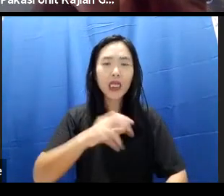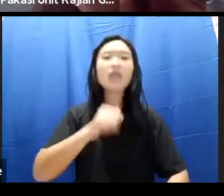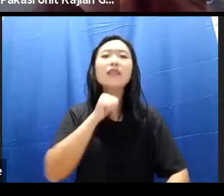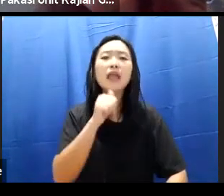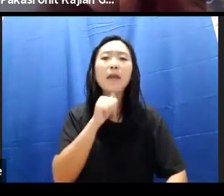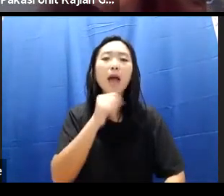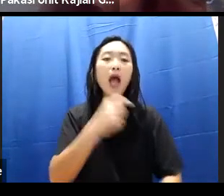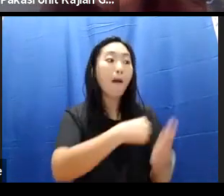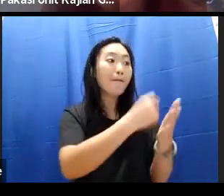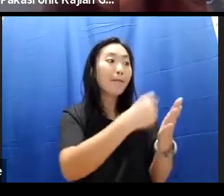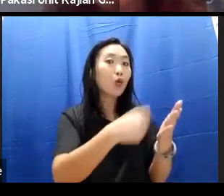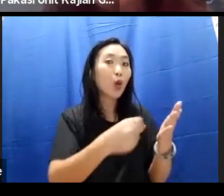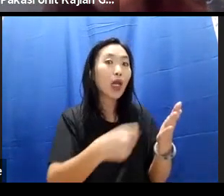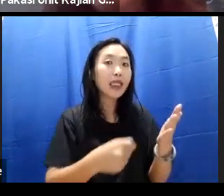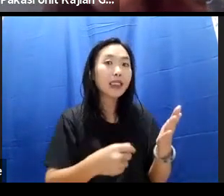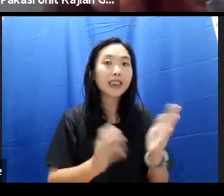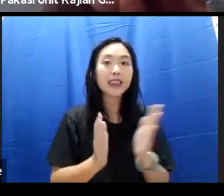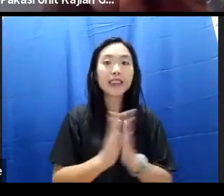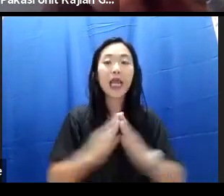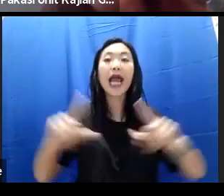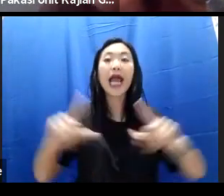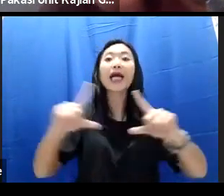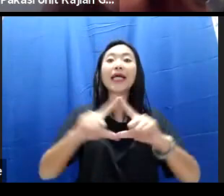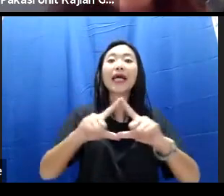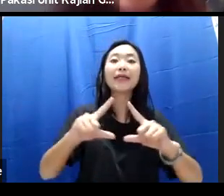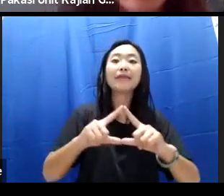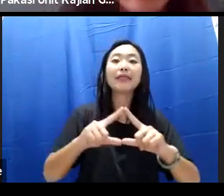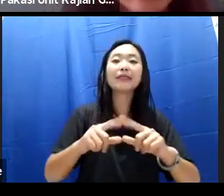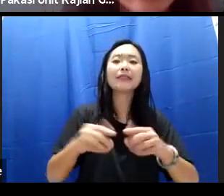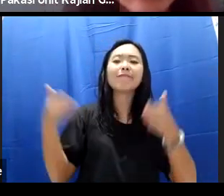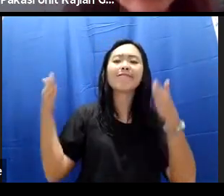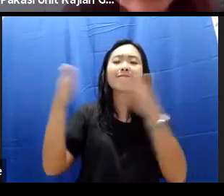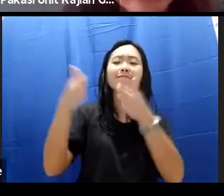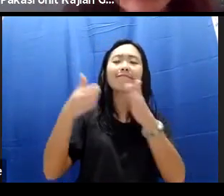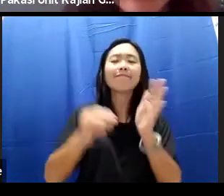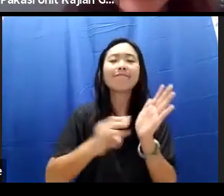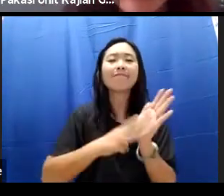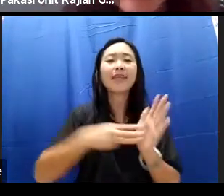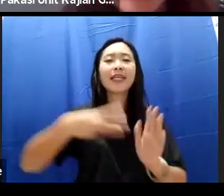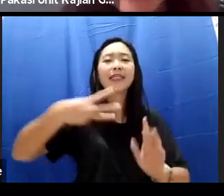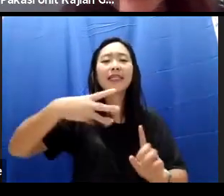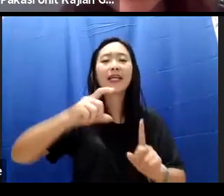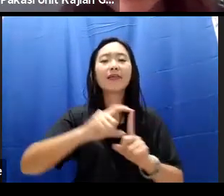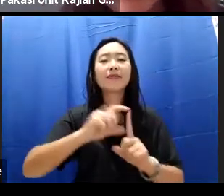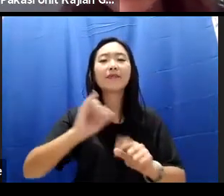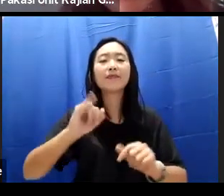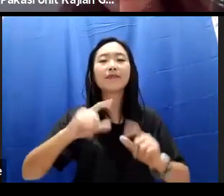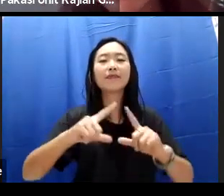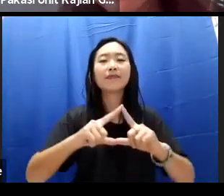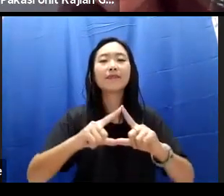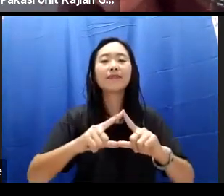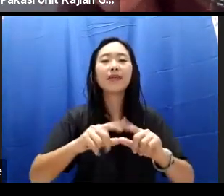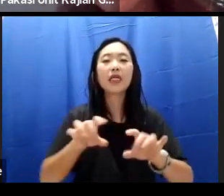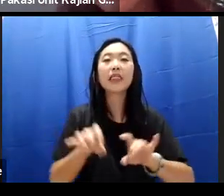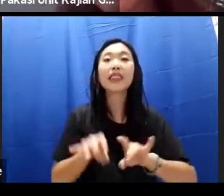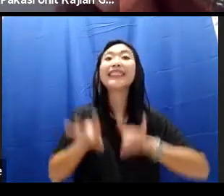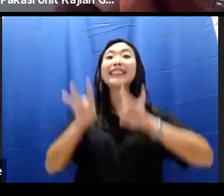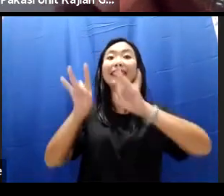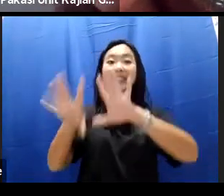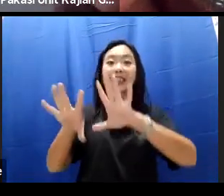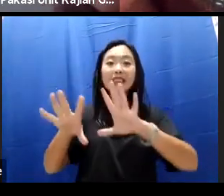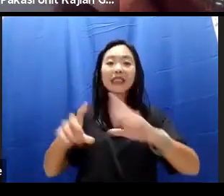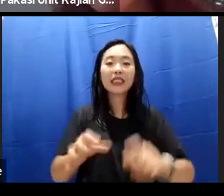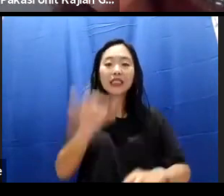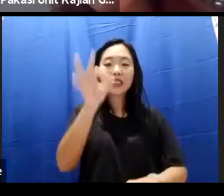dan juga akademisi di bidang studi media dan film di Macquarie University Sydney. Mudah-mudahan saya nggak salah sebut nih.